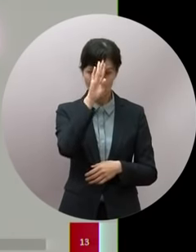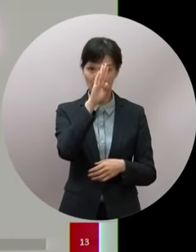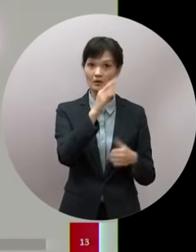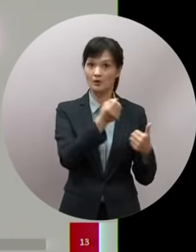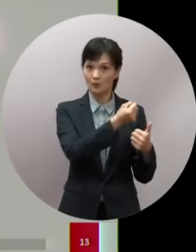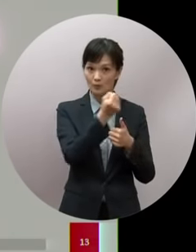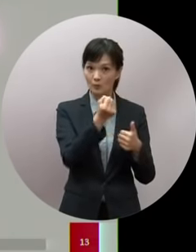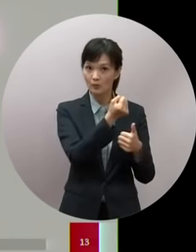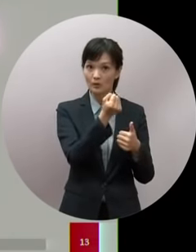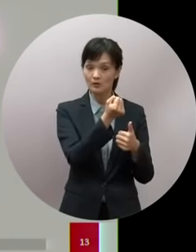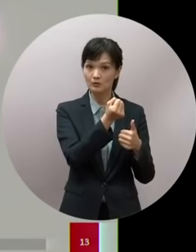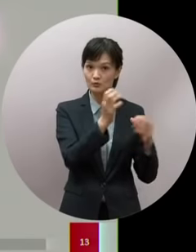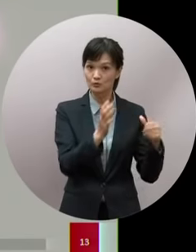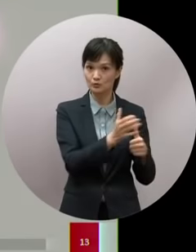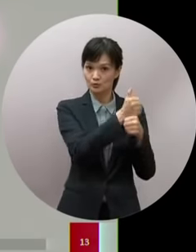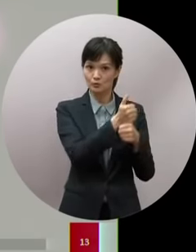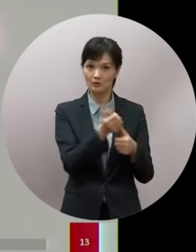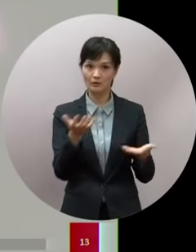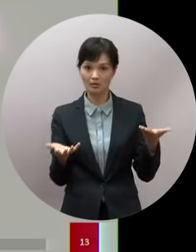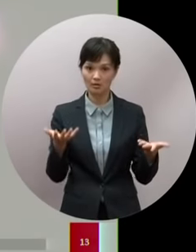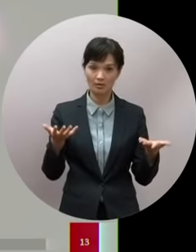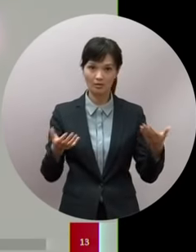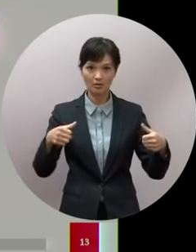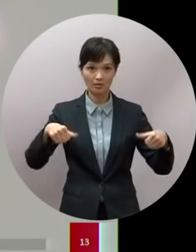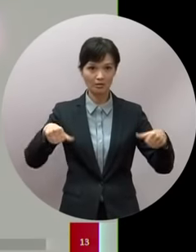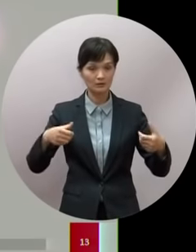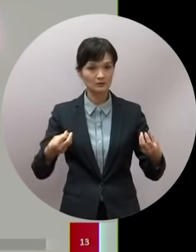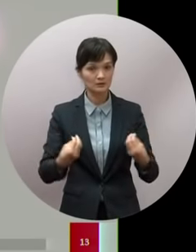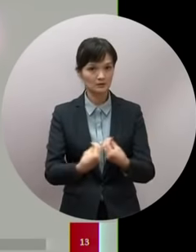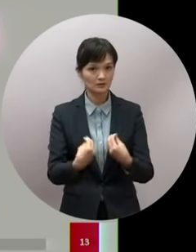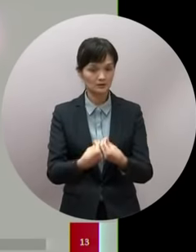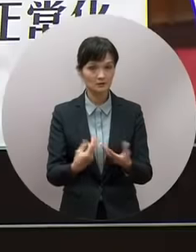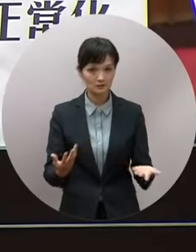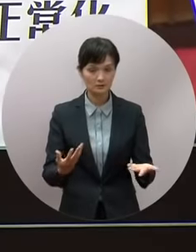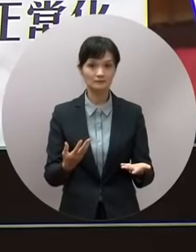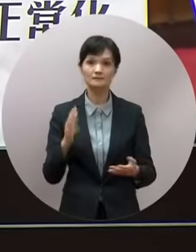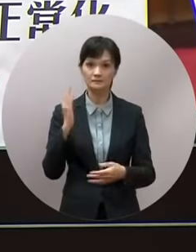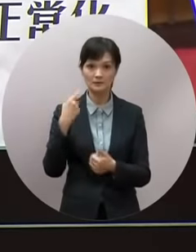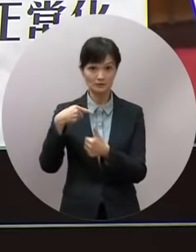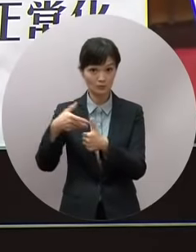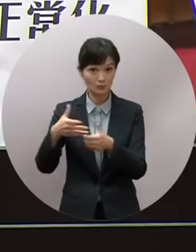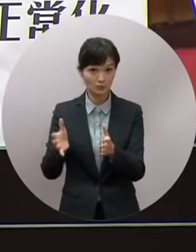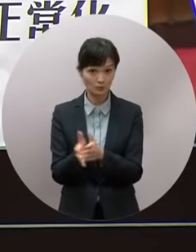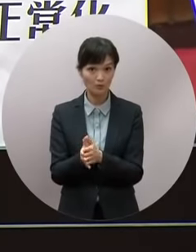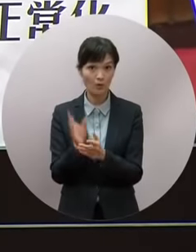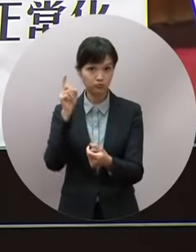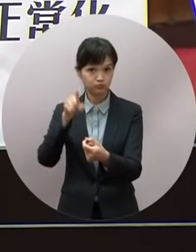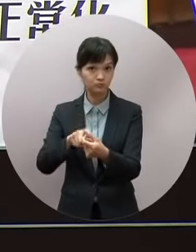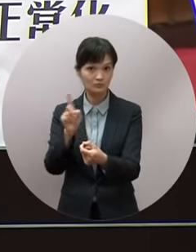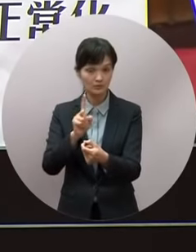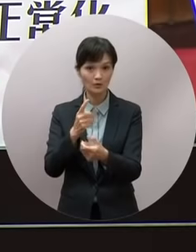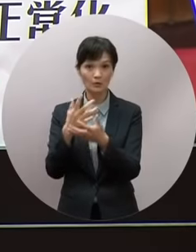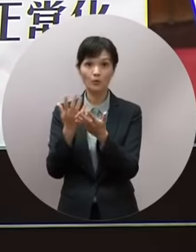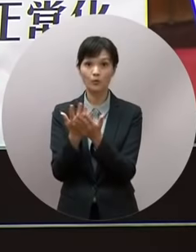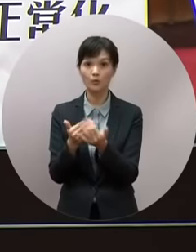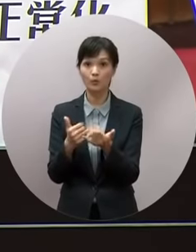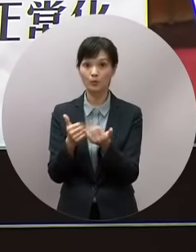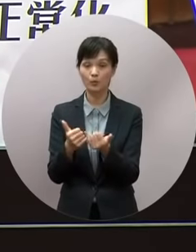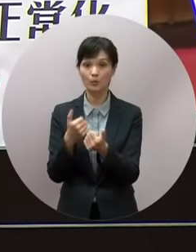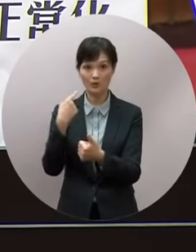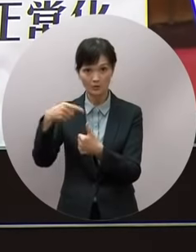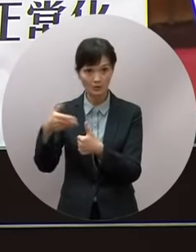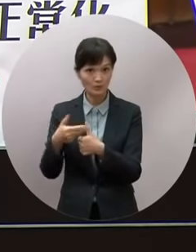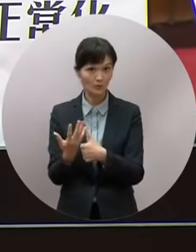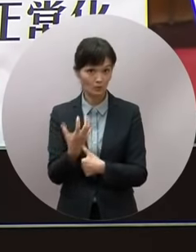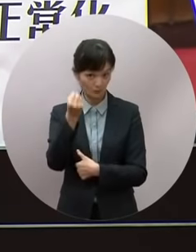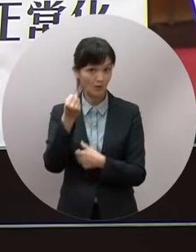很难选择，但是教育就是要确保学生的受教权，不是吗？来，部长，教育部门